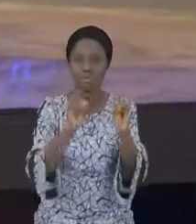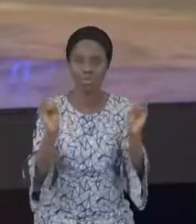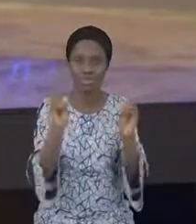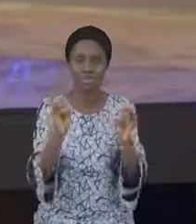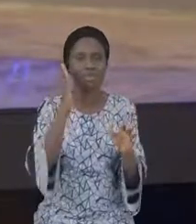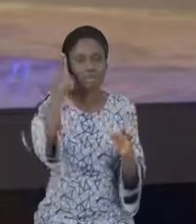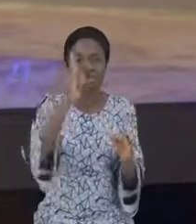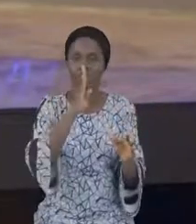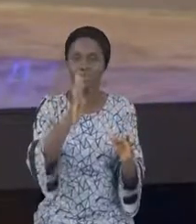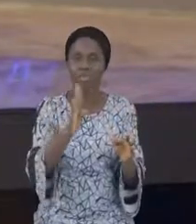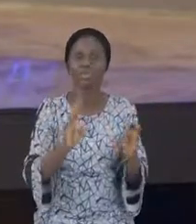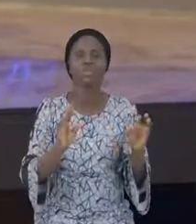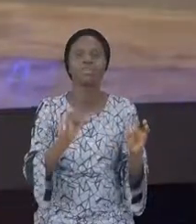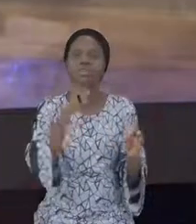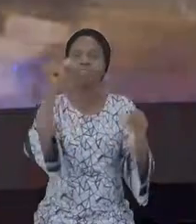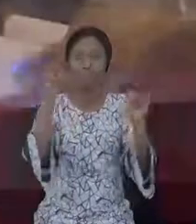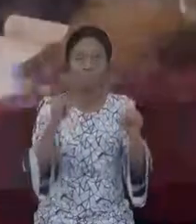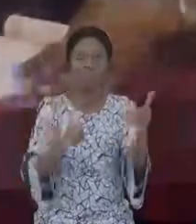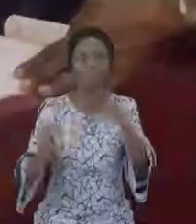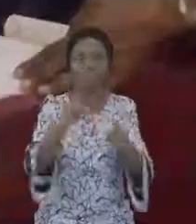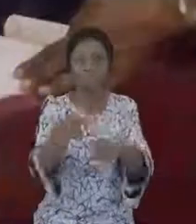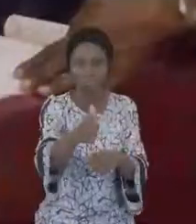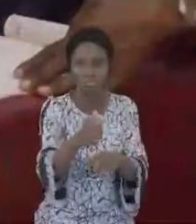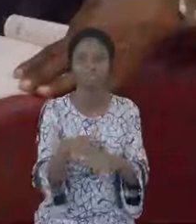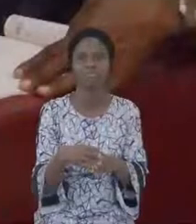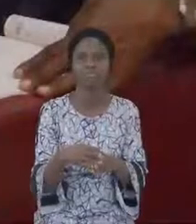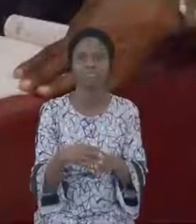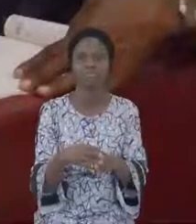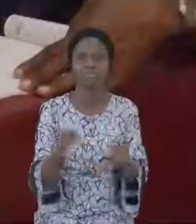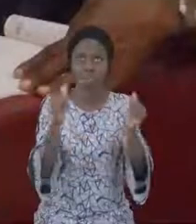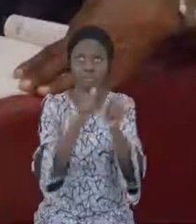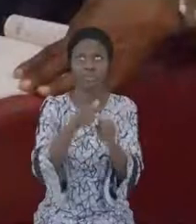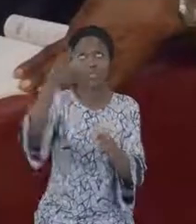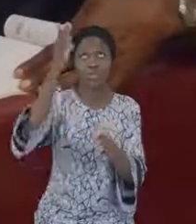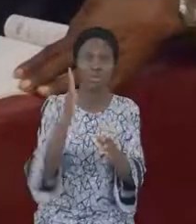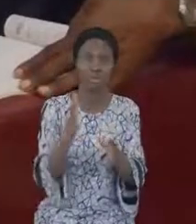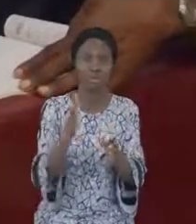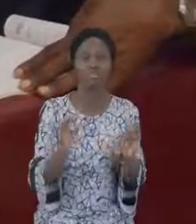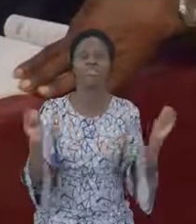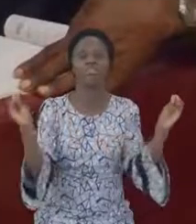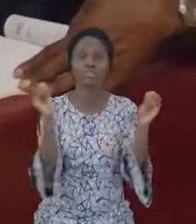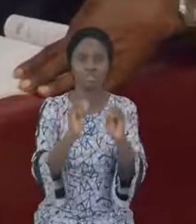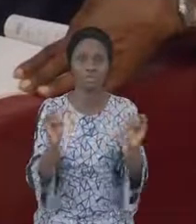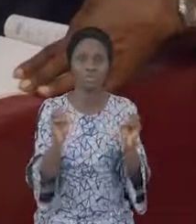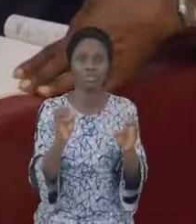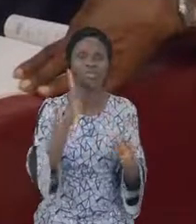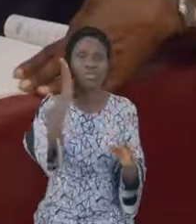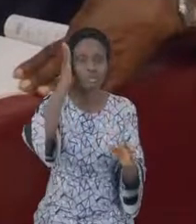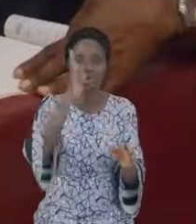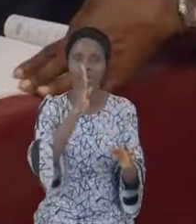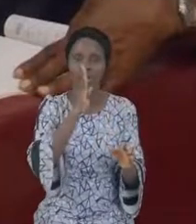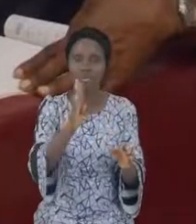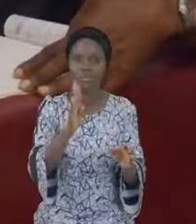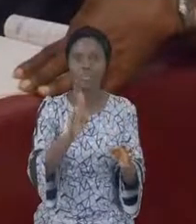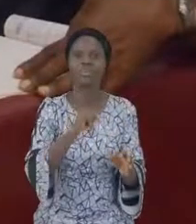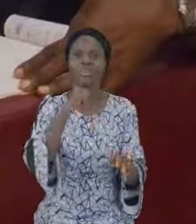n'est impossible. Impossible. Can you say that? Pourrez-vous dire cela? Rien n'est impossible. With God, nothing